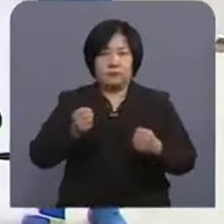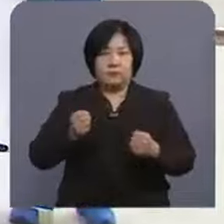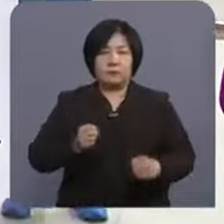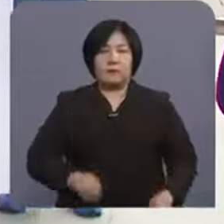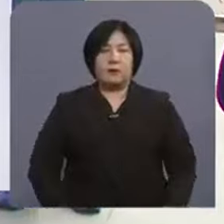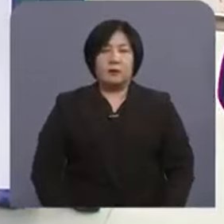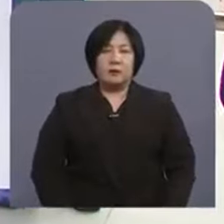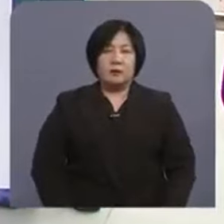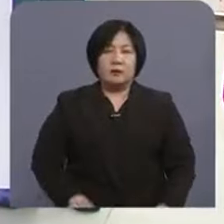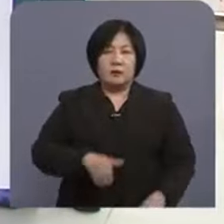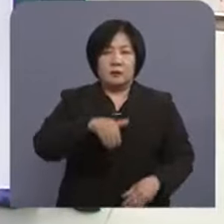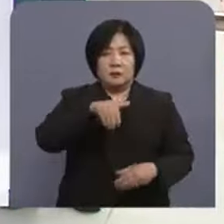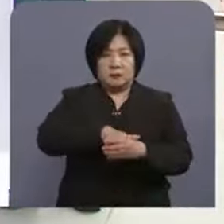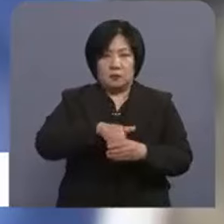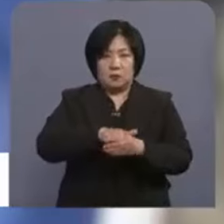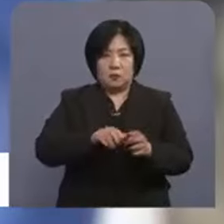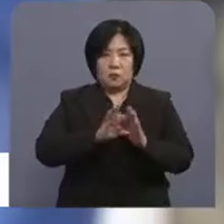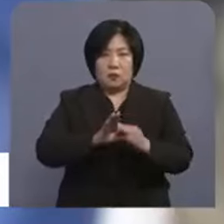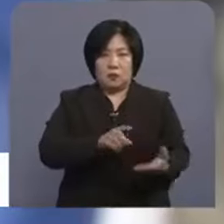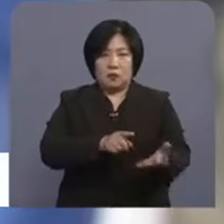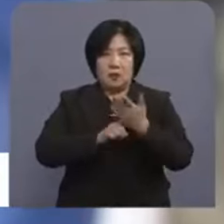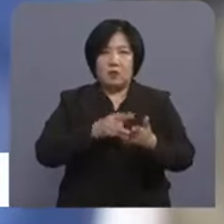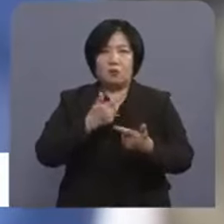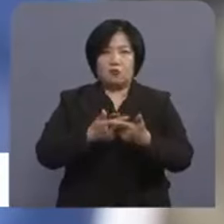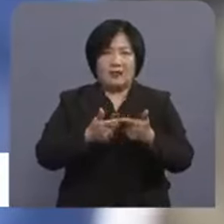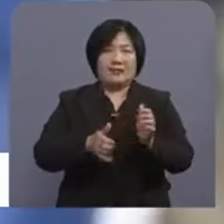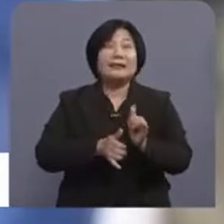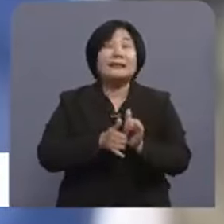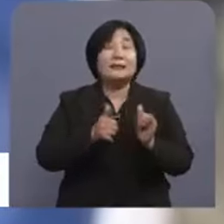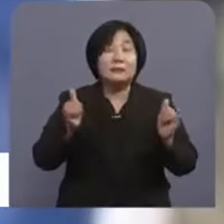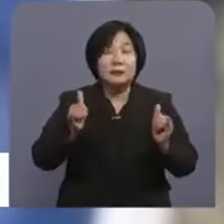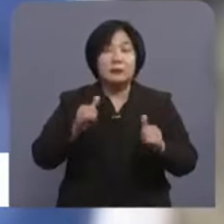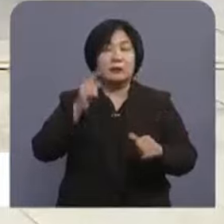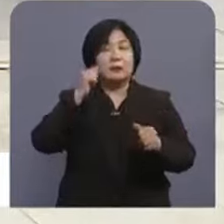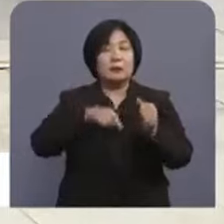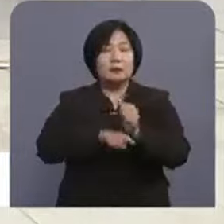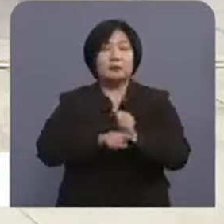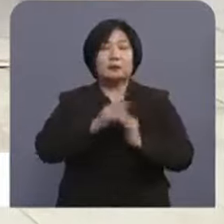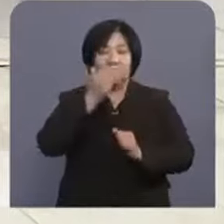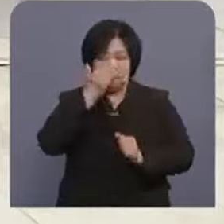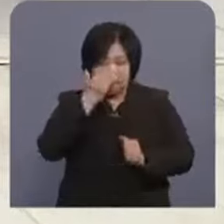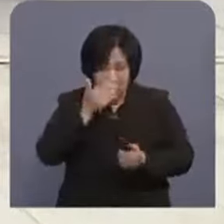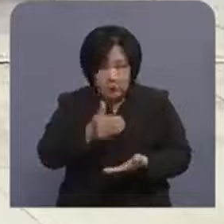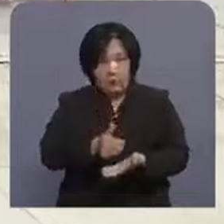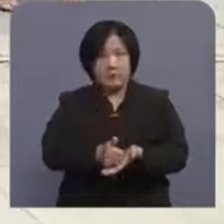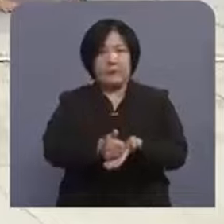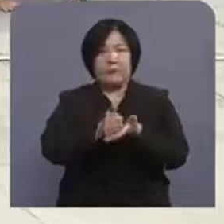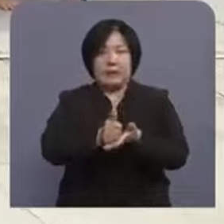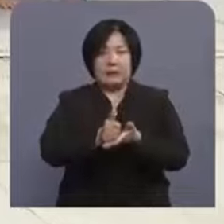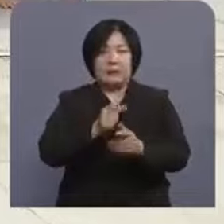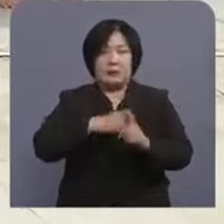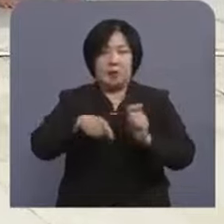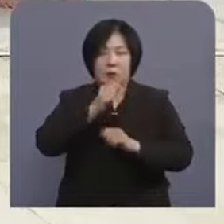부산시당은 총선을 통해 나타난 부산 시민들의 뜻을 겸허히 받들겠다며 더 낮은 자세로